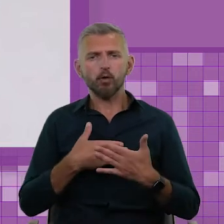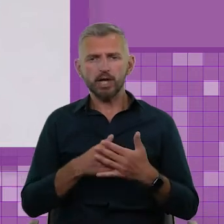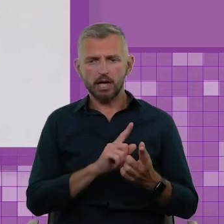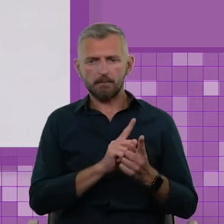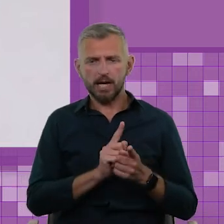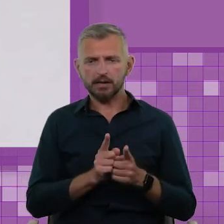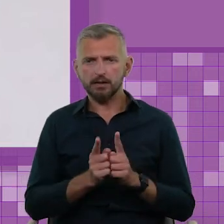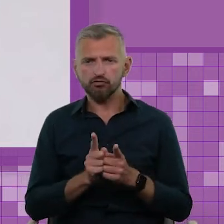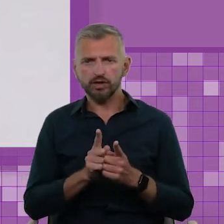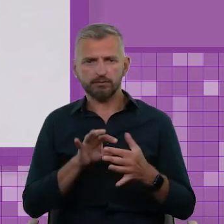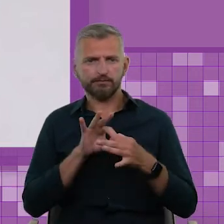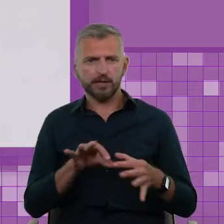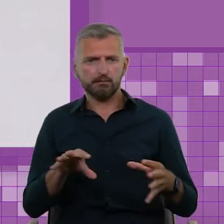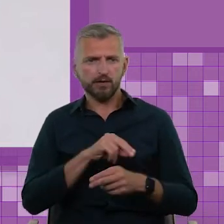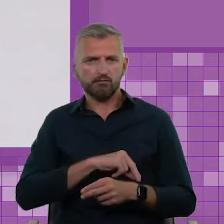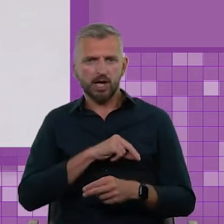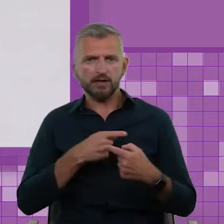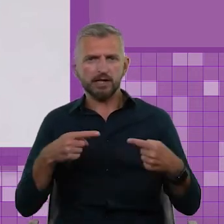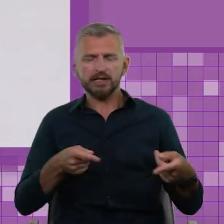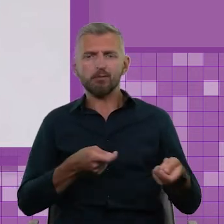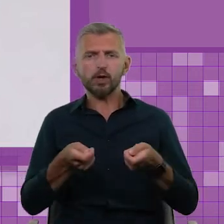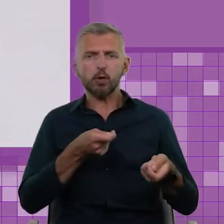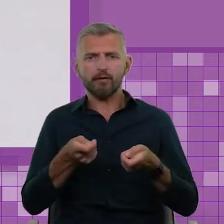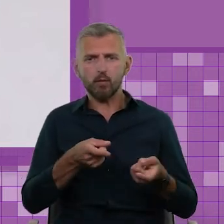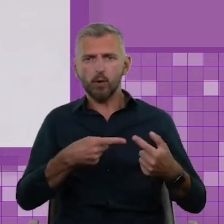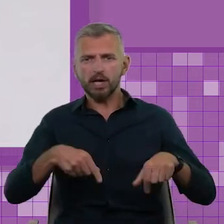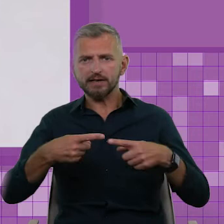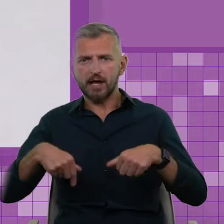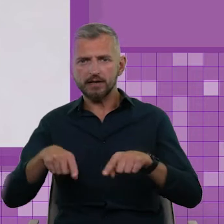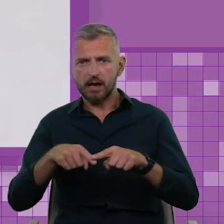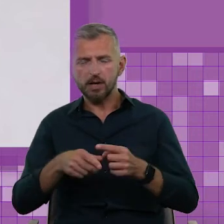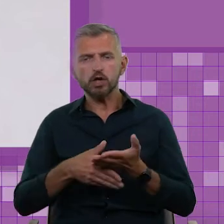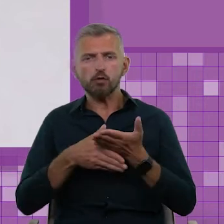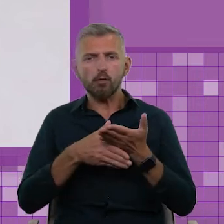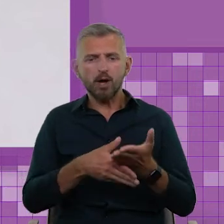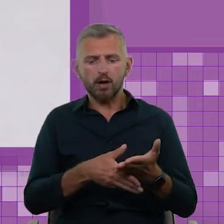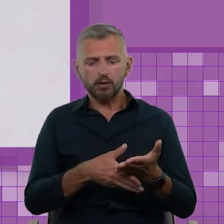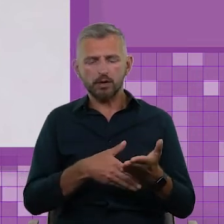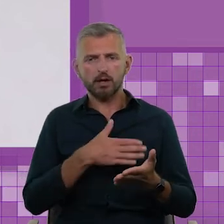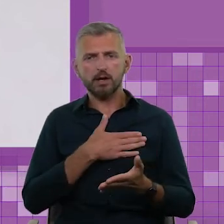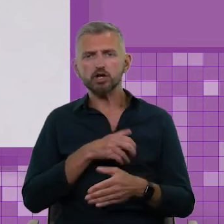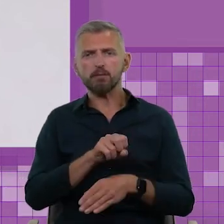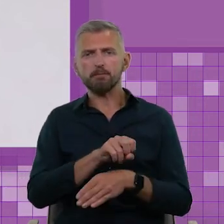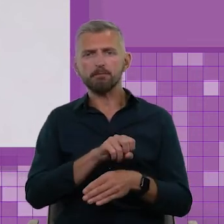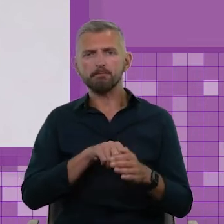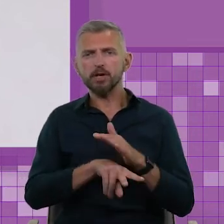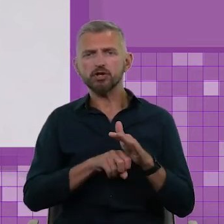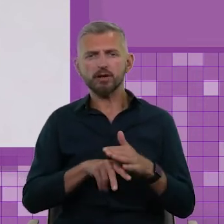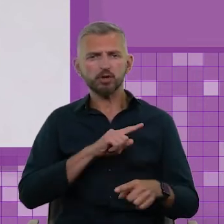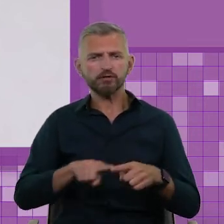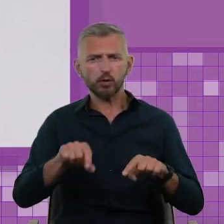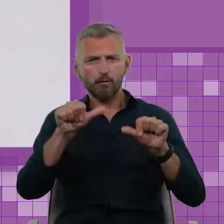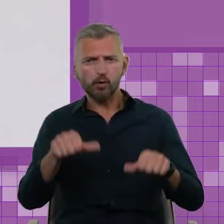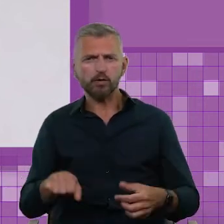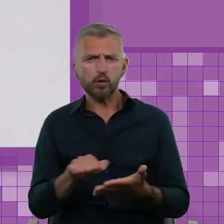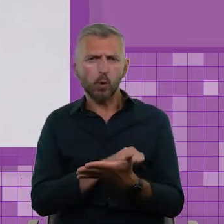волонтери-перекладачі у співпраці з різними урядовими організаціями допомагають нашим біженцям швидко оформлювати